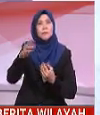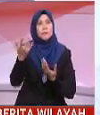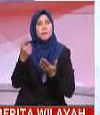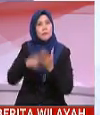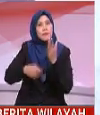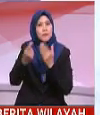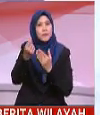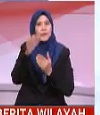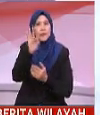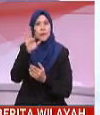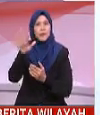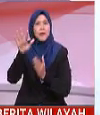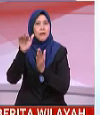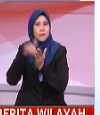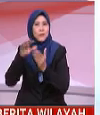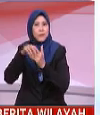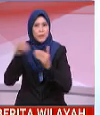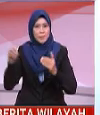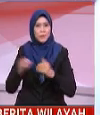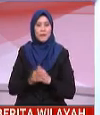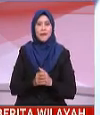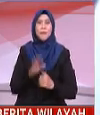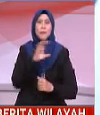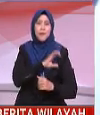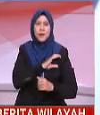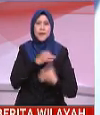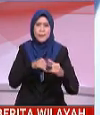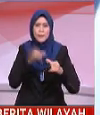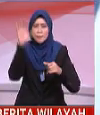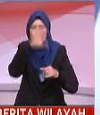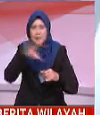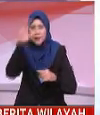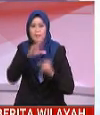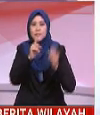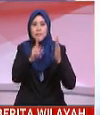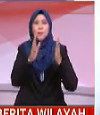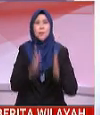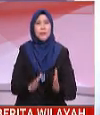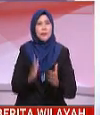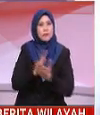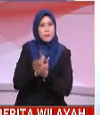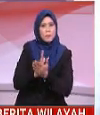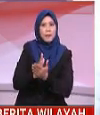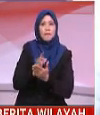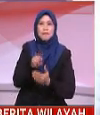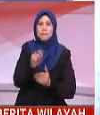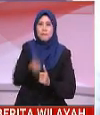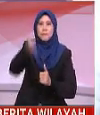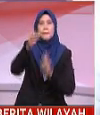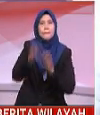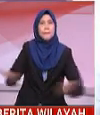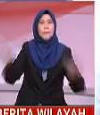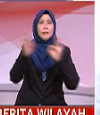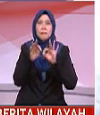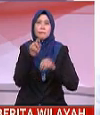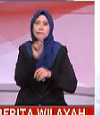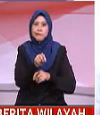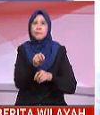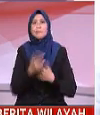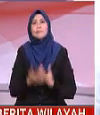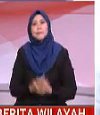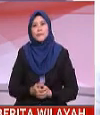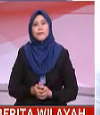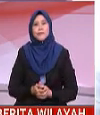lebih RM95,000. Polis masih mengesan seorang lagi suspek dipercayai dalang utama sindiket terbabit.